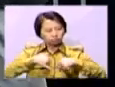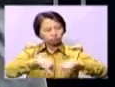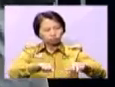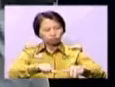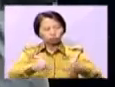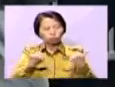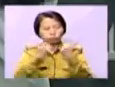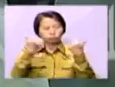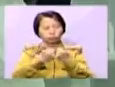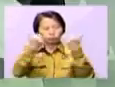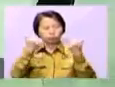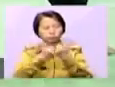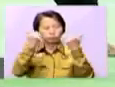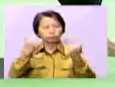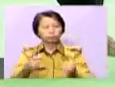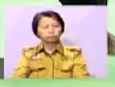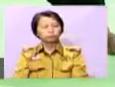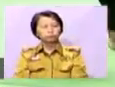meneruskan pertarungan.